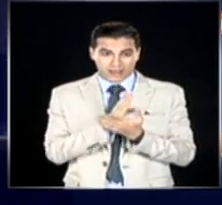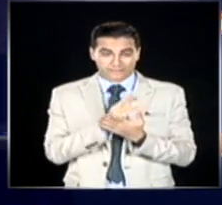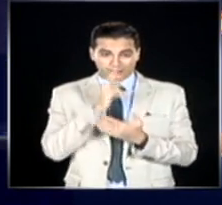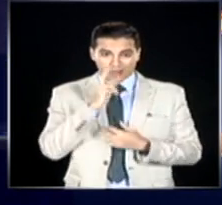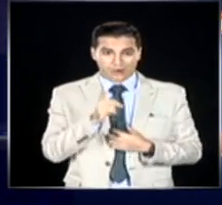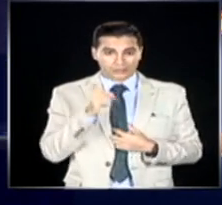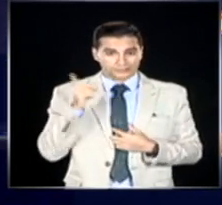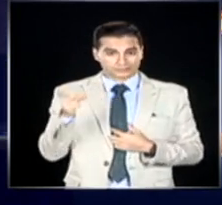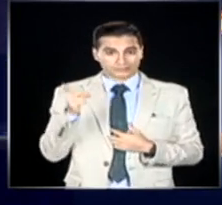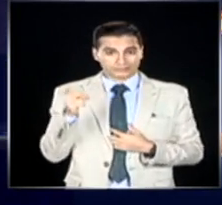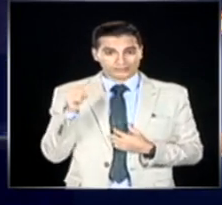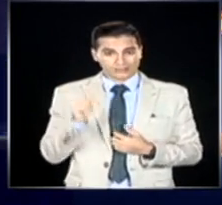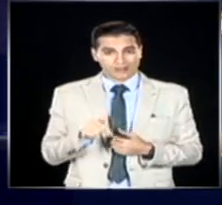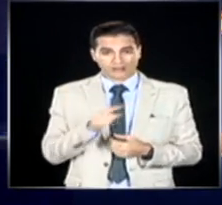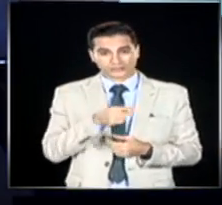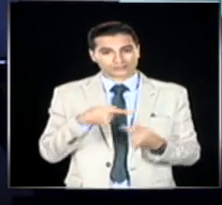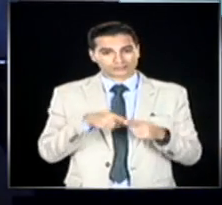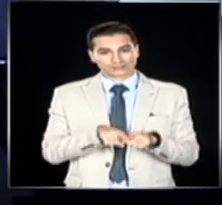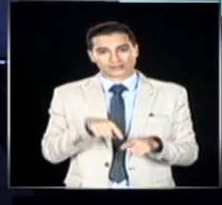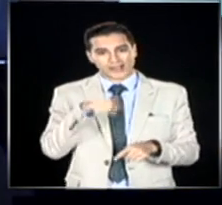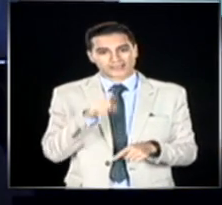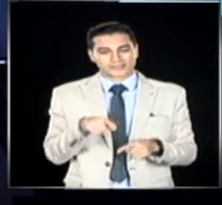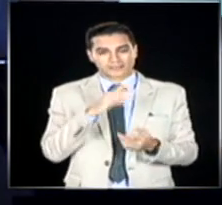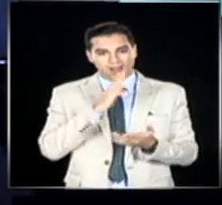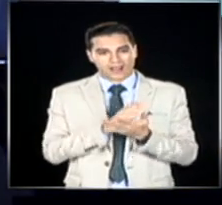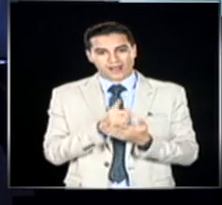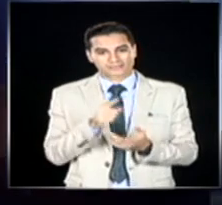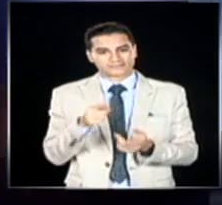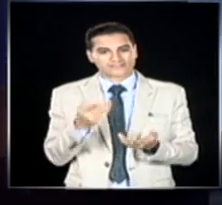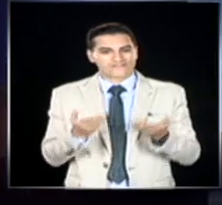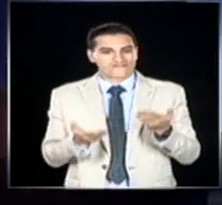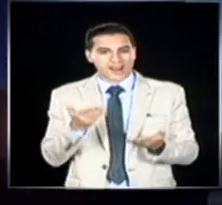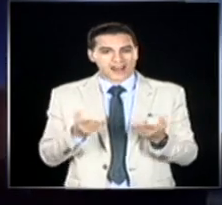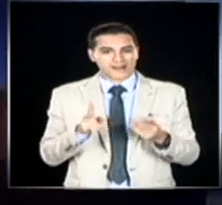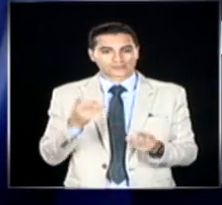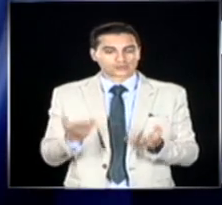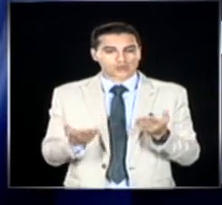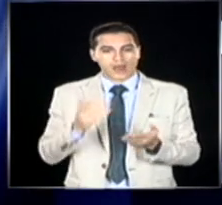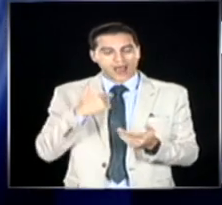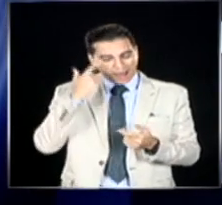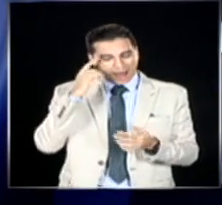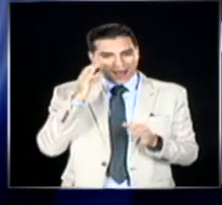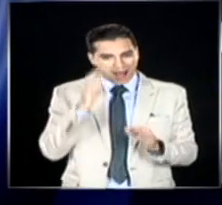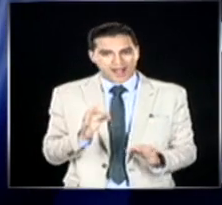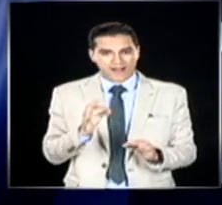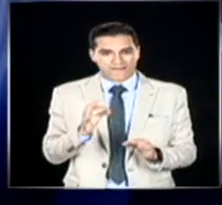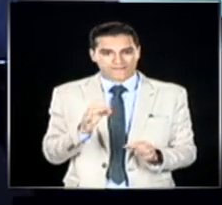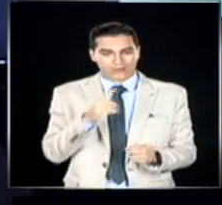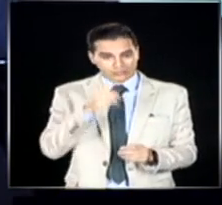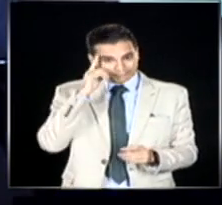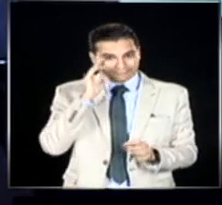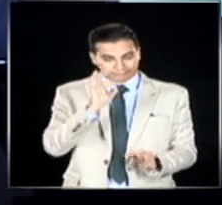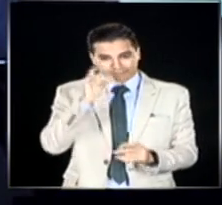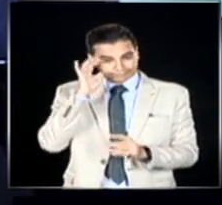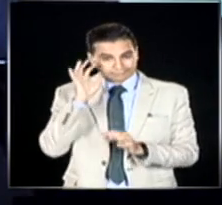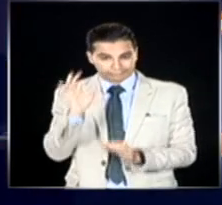اقول ان النهارده مش يومكم. مش ده فرق المستوى. لا انا فاهم كويس قوي انا بقول ايه.